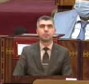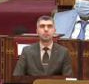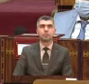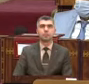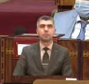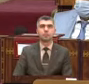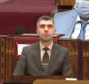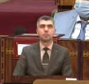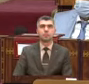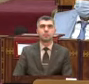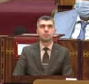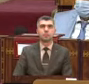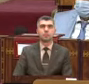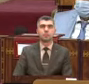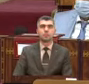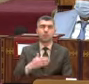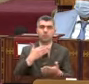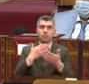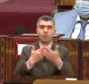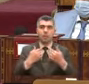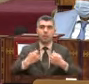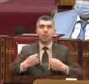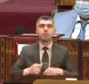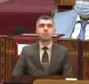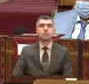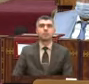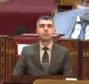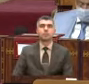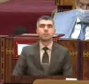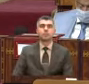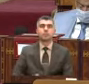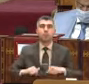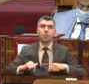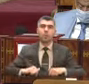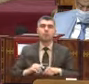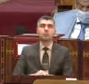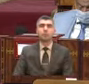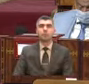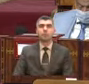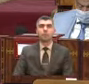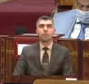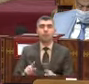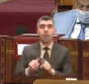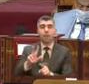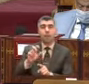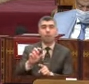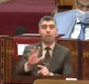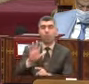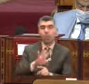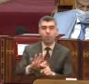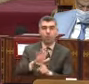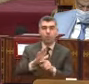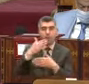تفضلوا السيده النائبه. شكرا السيده الرئيسه. السيد الوزير المحترم، كنعرفوا جميع على ان